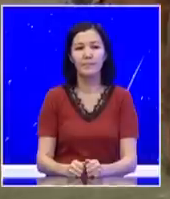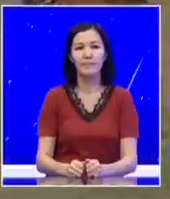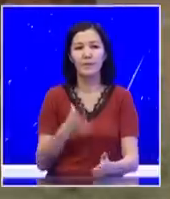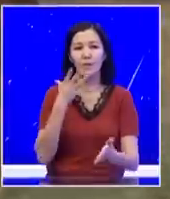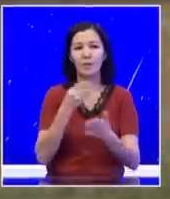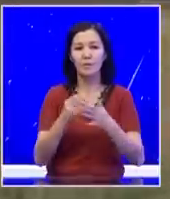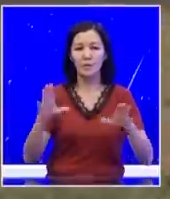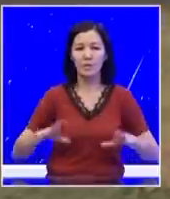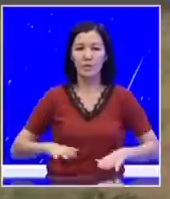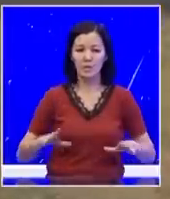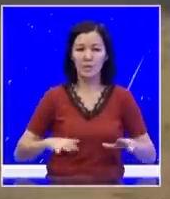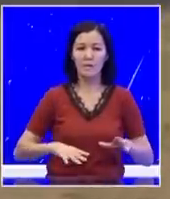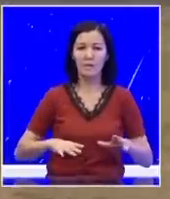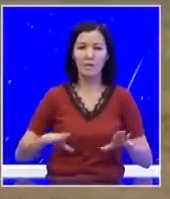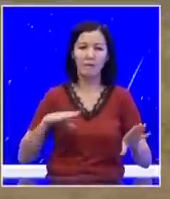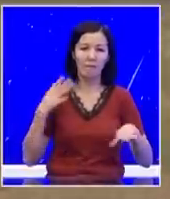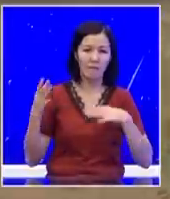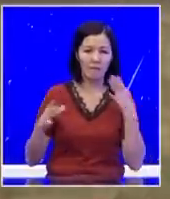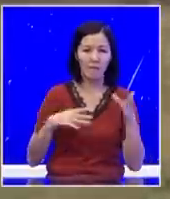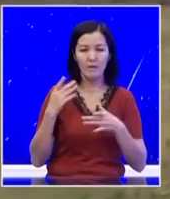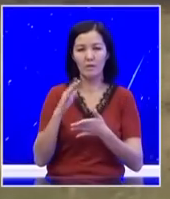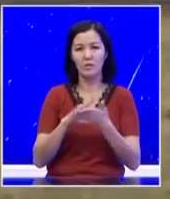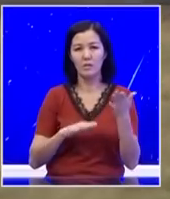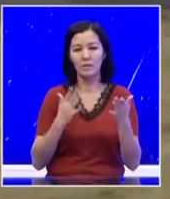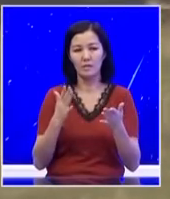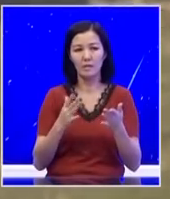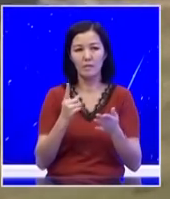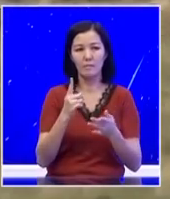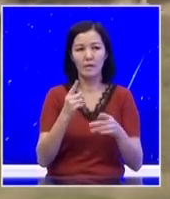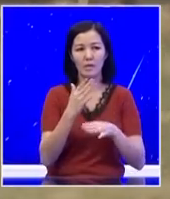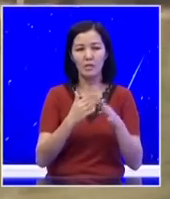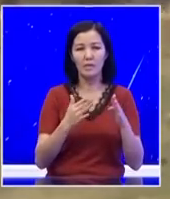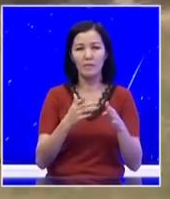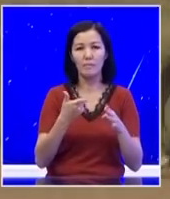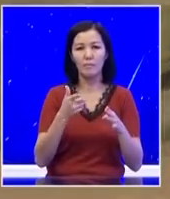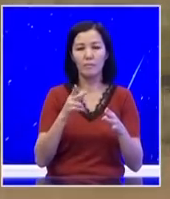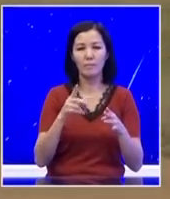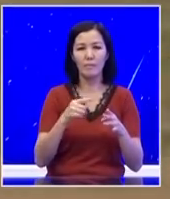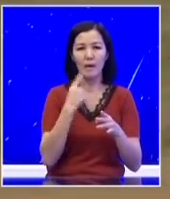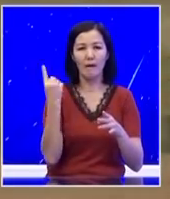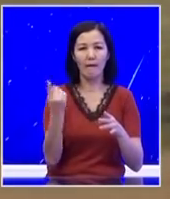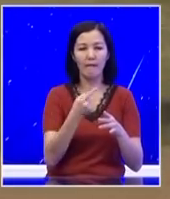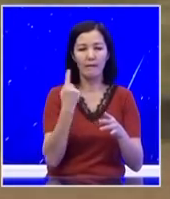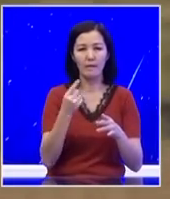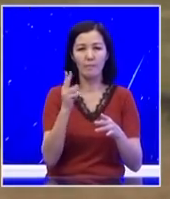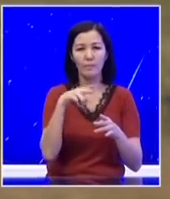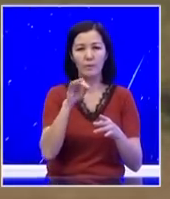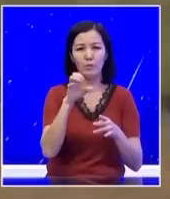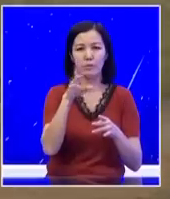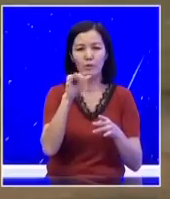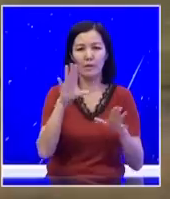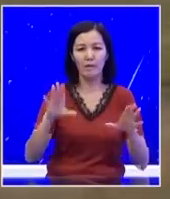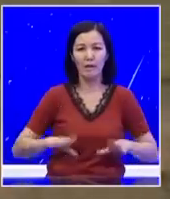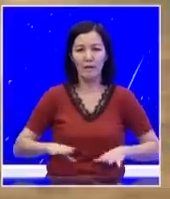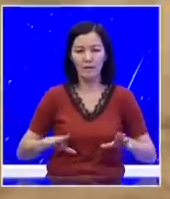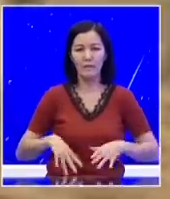жарым күрік жұмыс істейсің? Сен бір жарым күрік жұмыс істейсің, бейбарыс. Рүстем Досжанов Жетісу өңіріне белгілі атбегі.